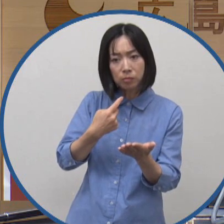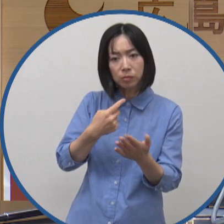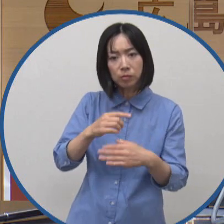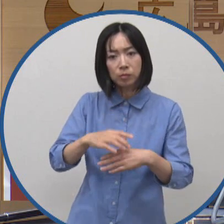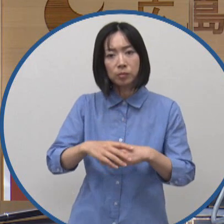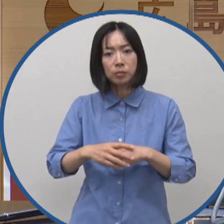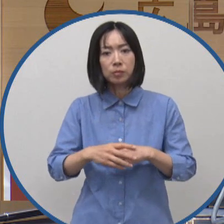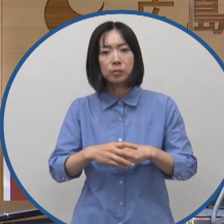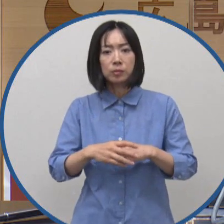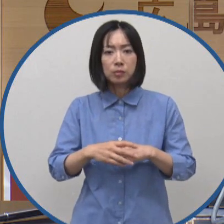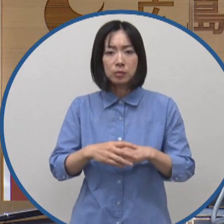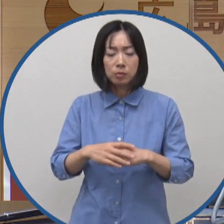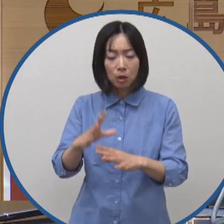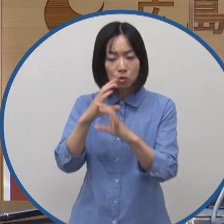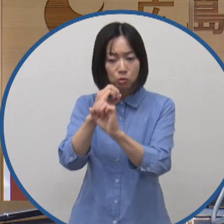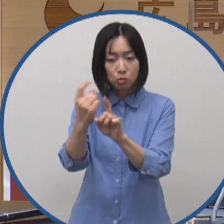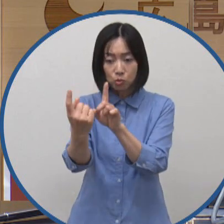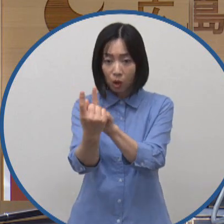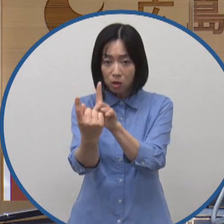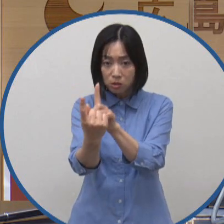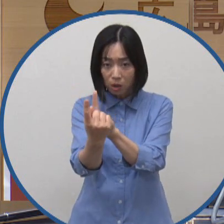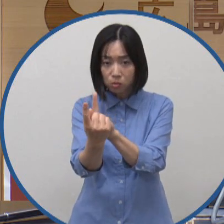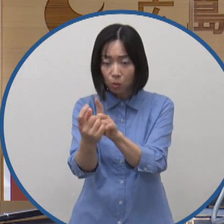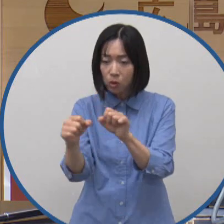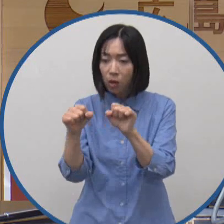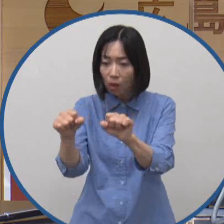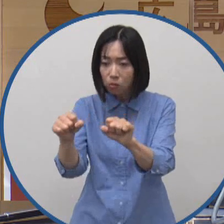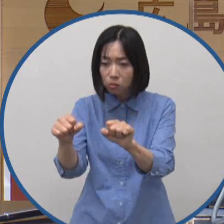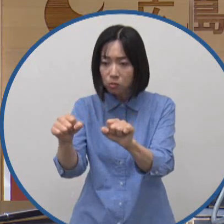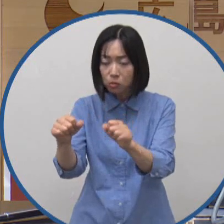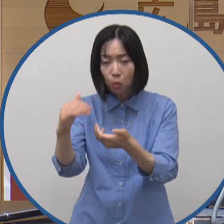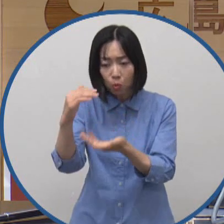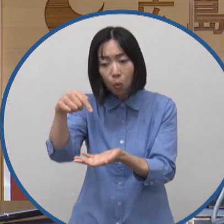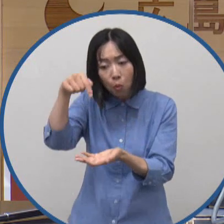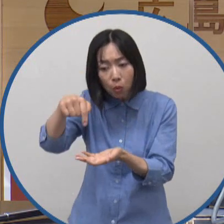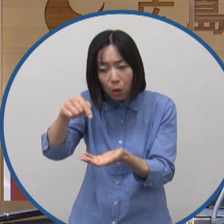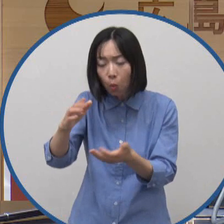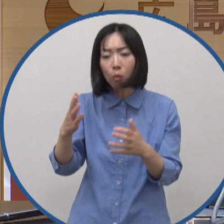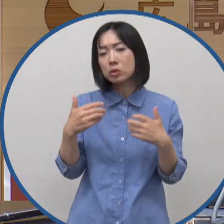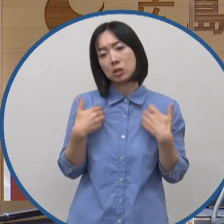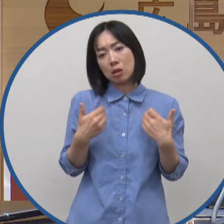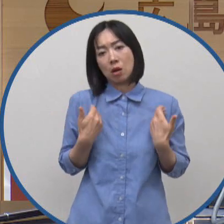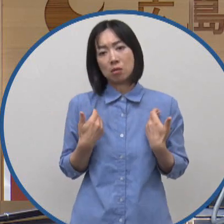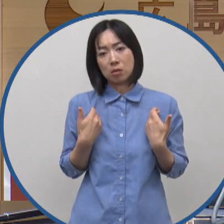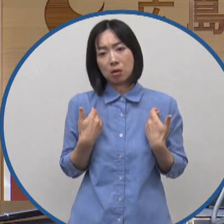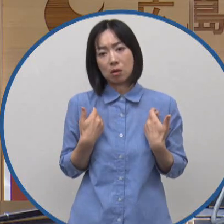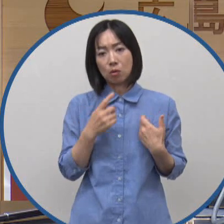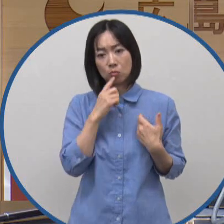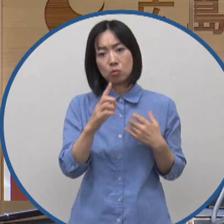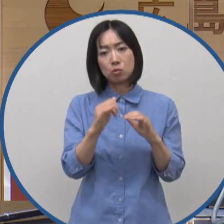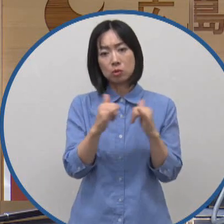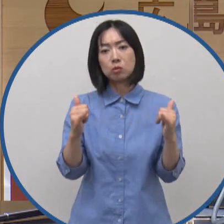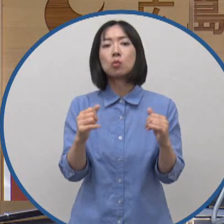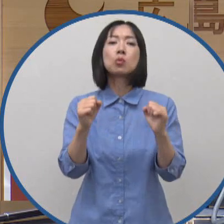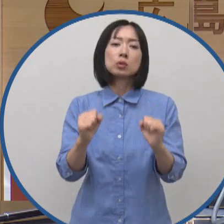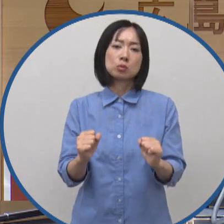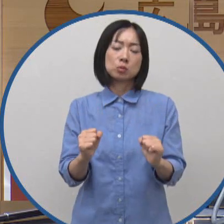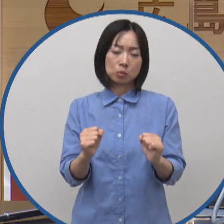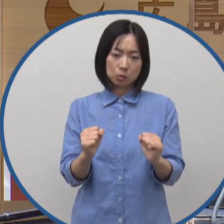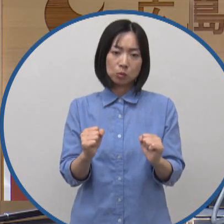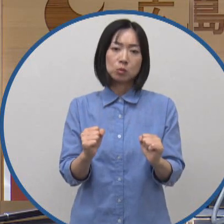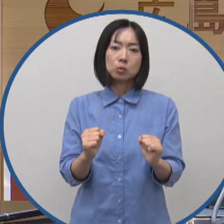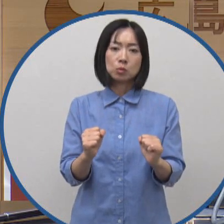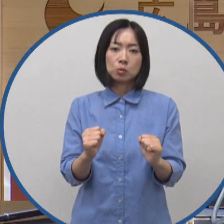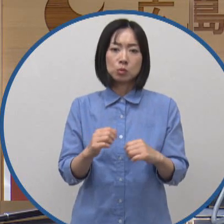、集中対策をしていると知らなかったというふうにおっしゃる方もいてですね、